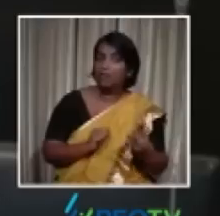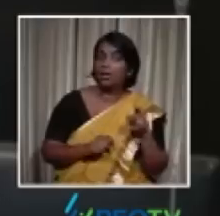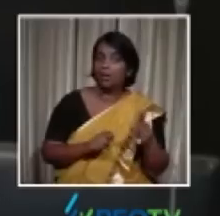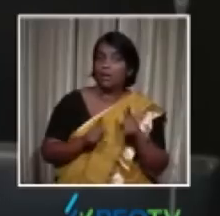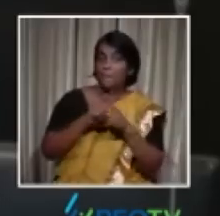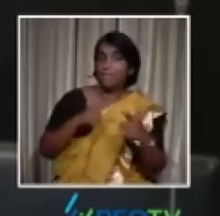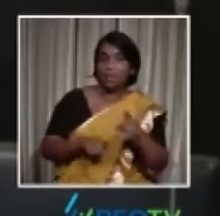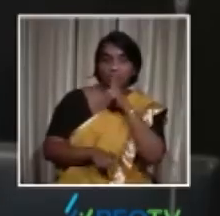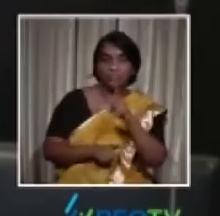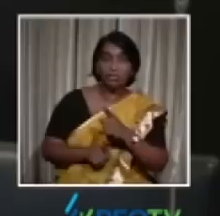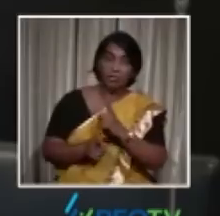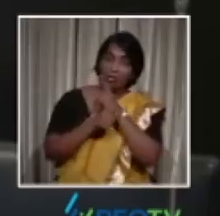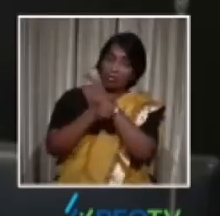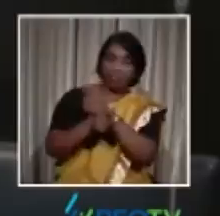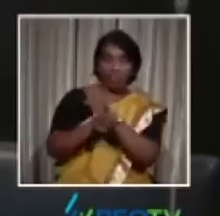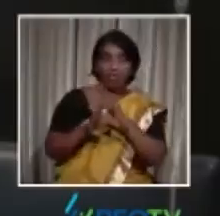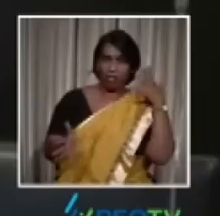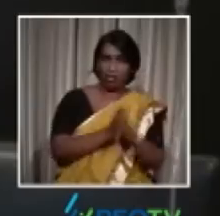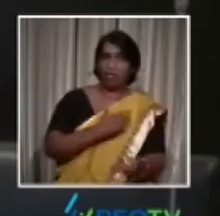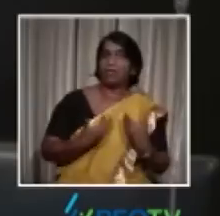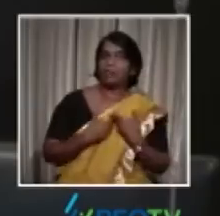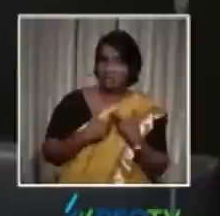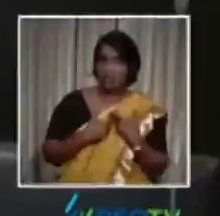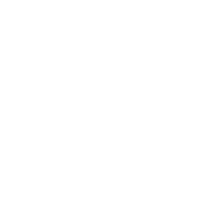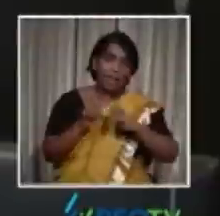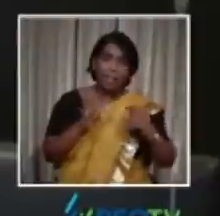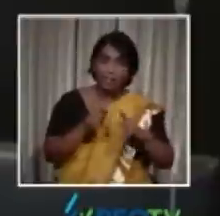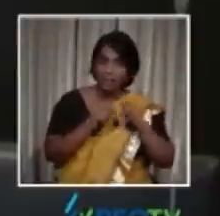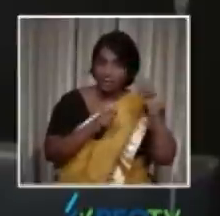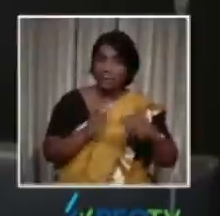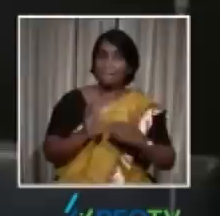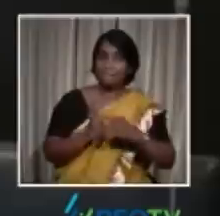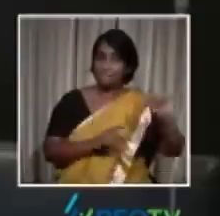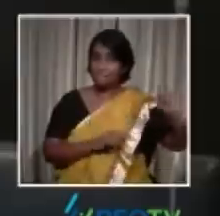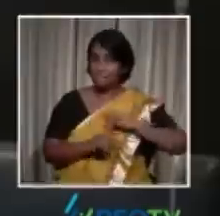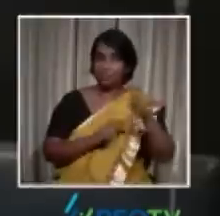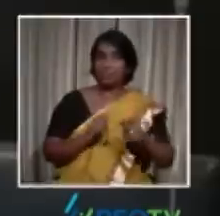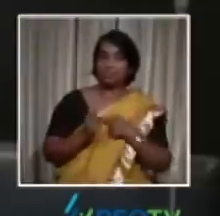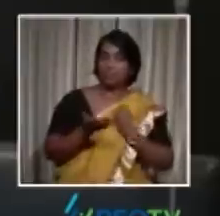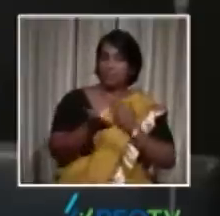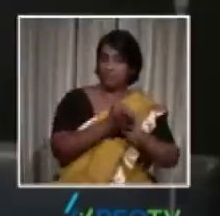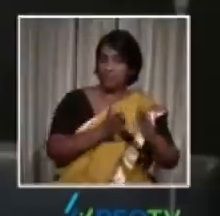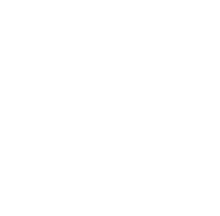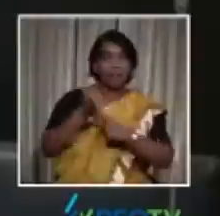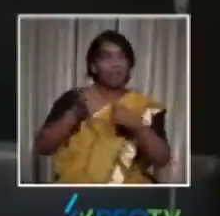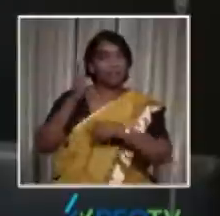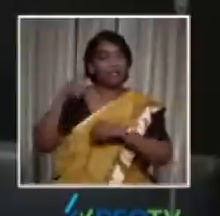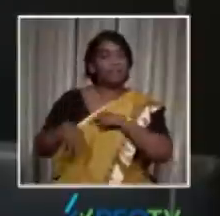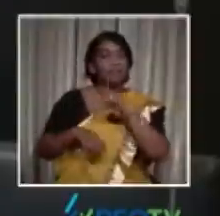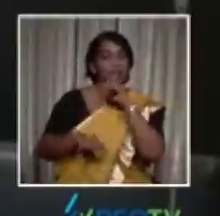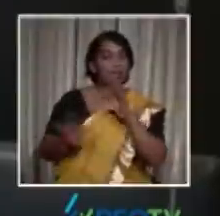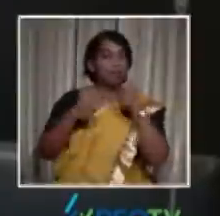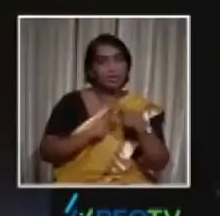භාෂාව කියමන තුන ඕවාදුණු පරහට තමයි සම්මතයේ පීඩාසිට කියලා කුඩු කාරුන්ට අප දෙන්න කියන ගණන් අරගෙන අවිලා ඇපිය වෙන ගම දේශපාලකයන්ට කියනවා